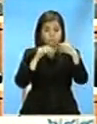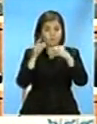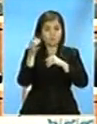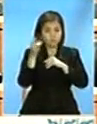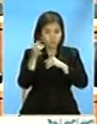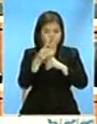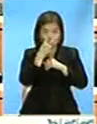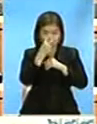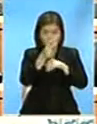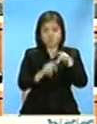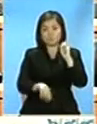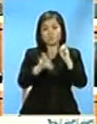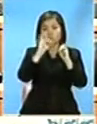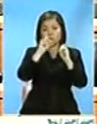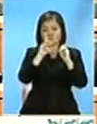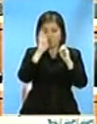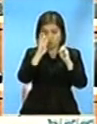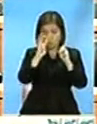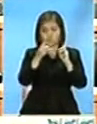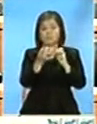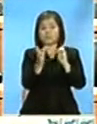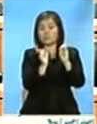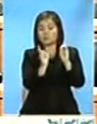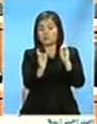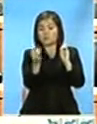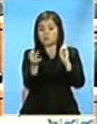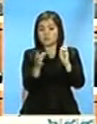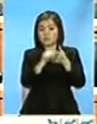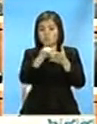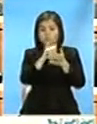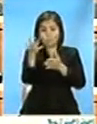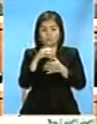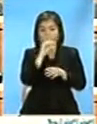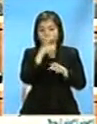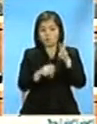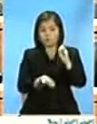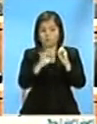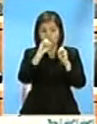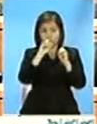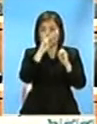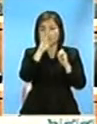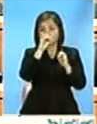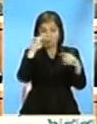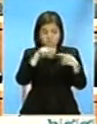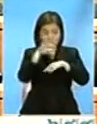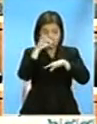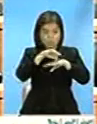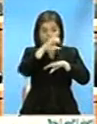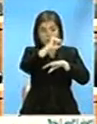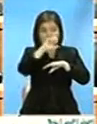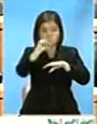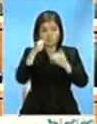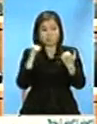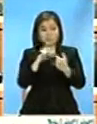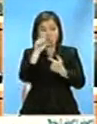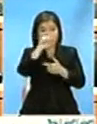รา94ทั้งมาตรามาตรา94ในรัฐธรรมนูญซึ่งท่านไม่ได้แก้ไขบอกว่าการเลือกตั้งสมาชิกสภาผู้แทนราษฎรซึ่งมาจ